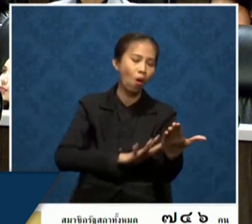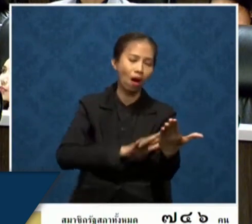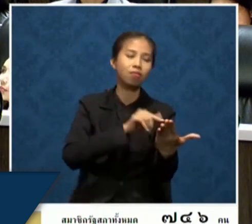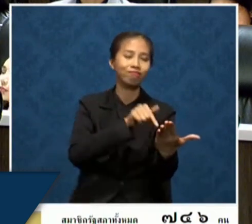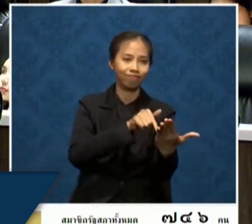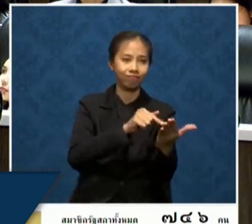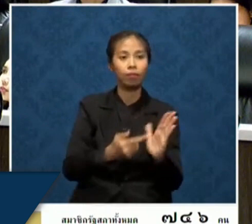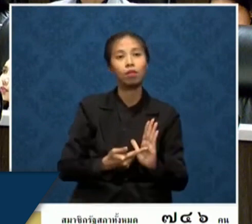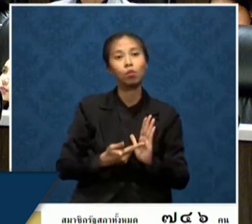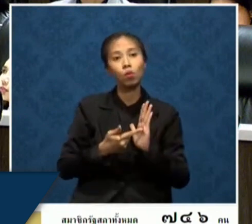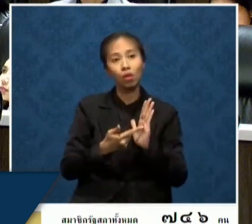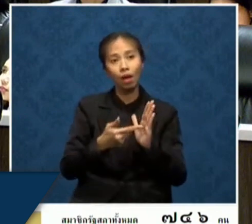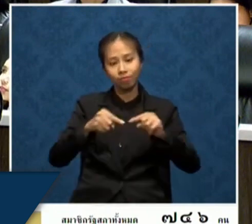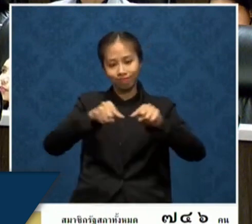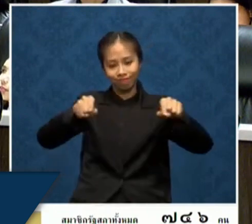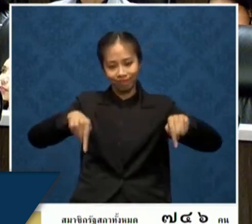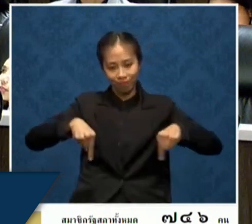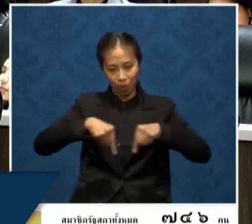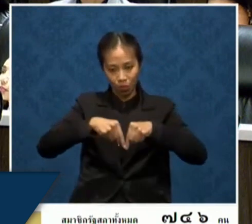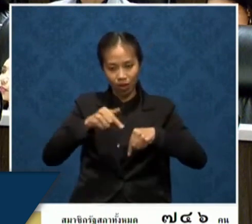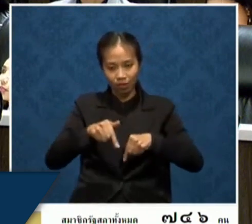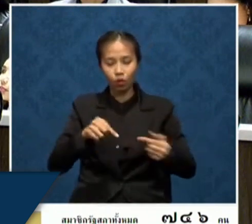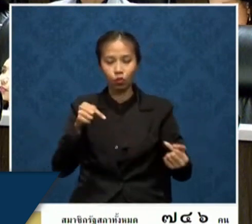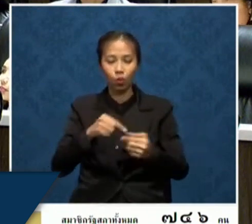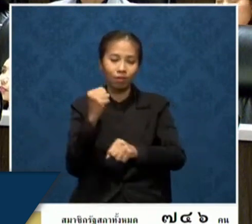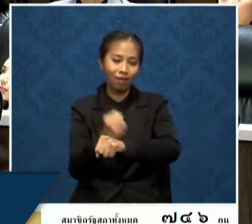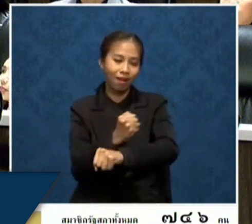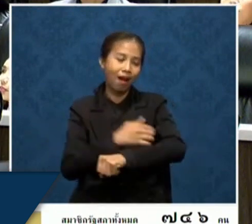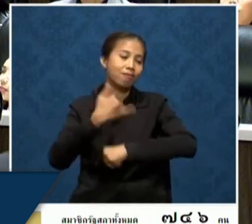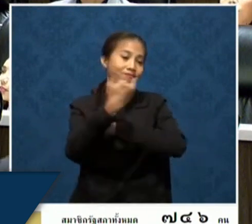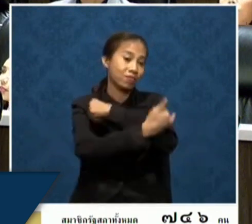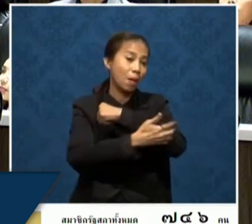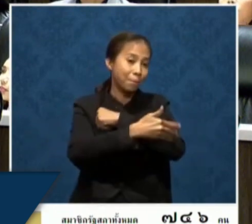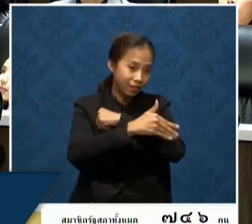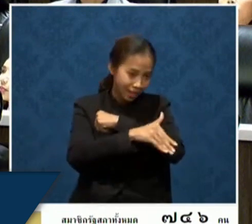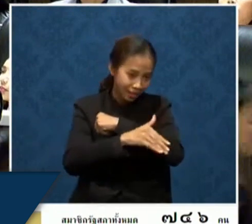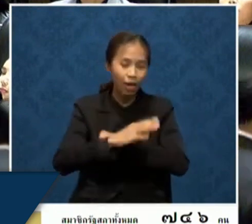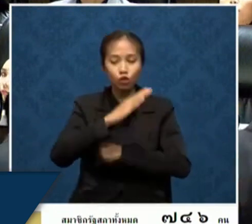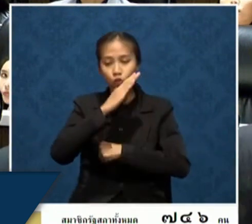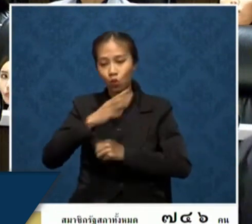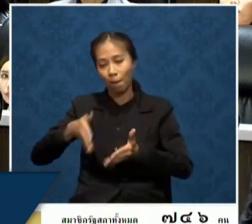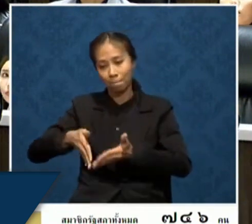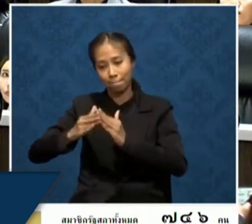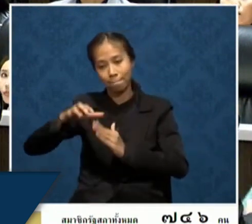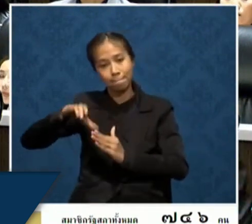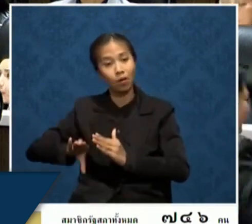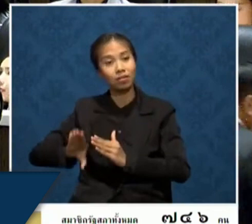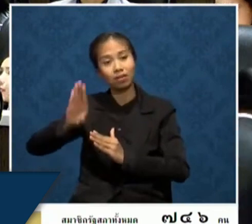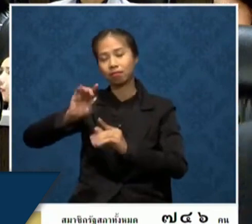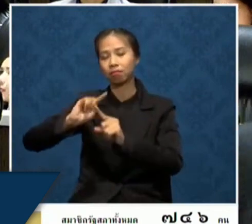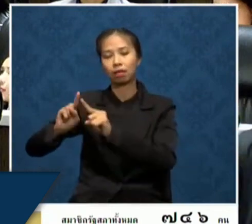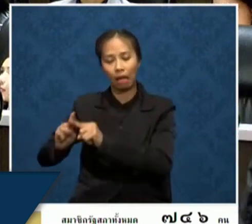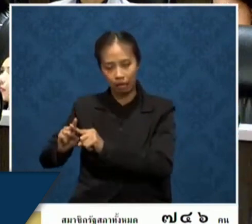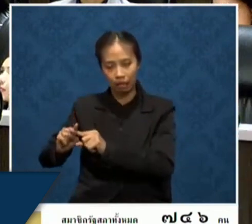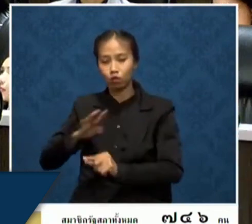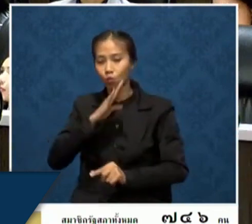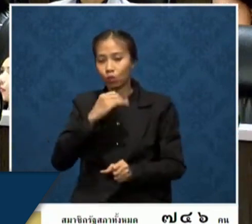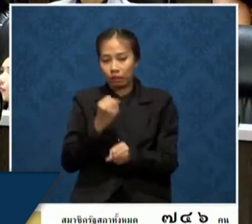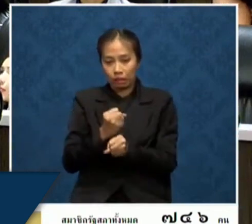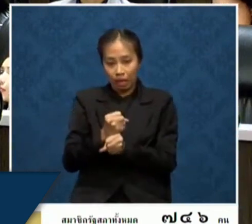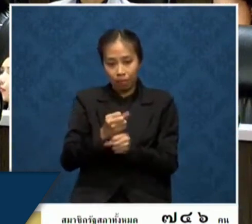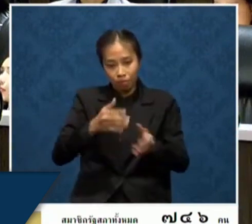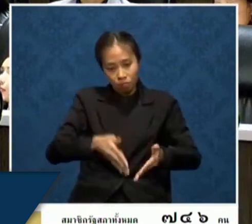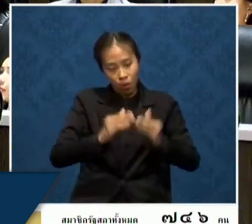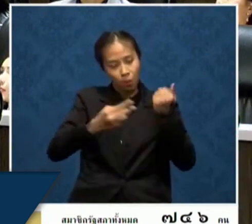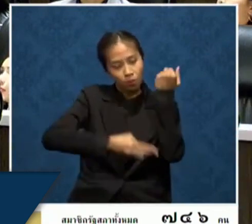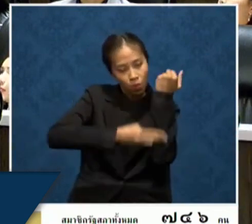เช่นใบอนุญาตแรงงานต่างด้าวใบอนุญาตจัดตั้งธุรกิจจดทะเบียนพาณิชย์ใบอนุญาตสถานประกอบการโรงแรม